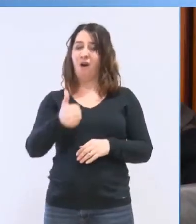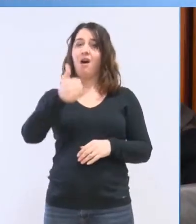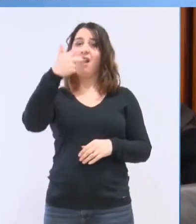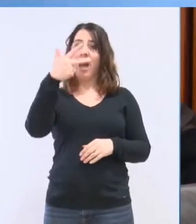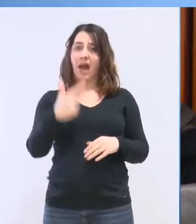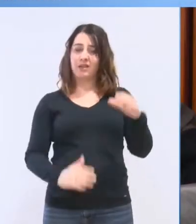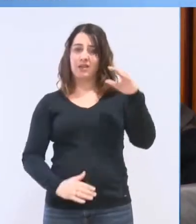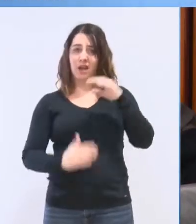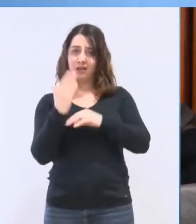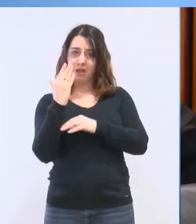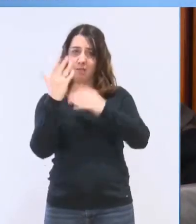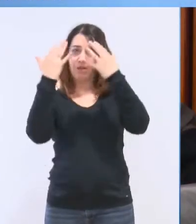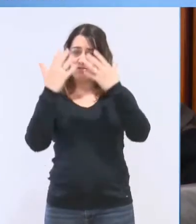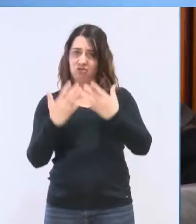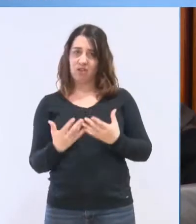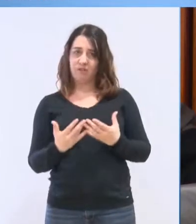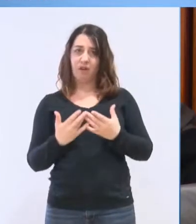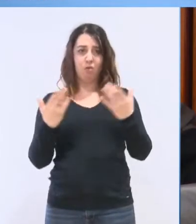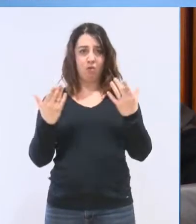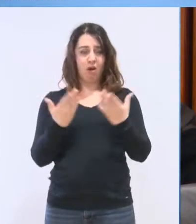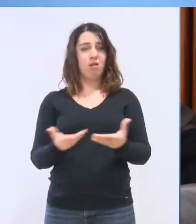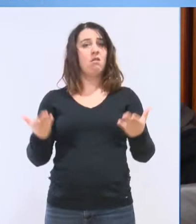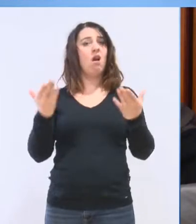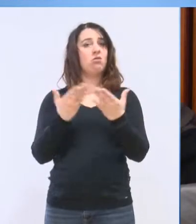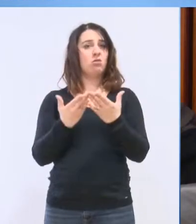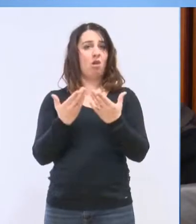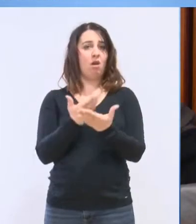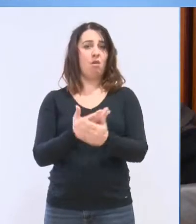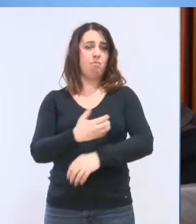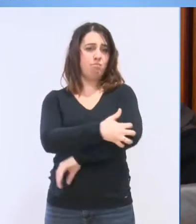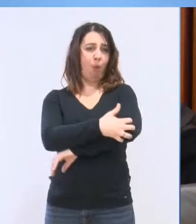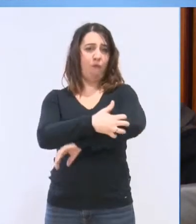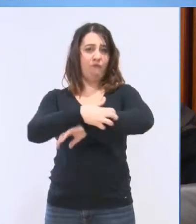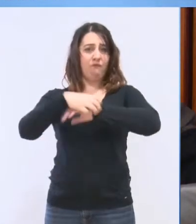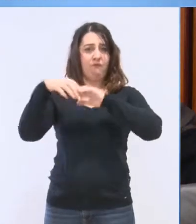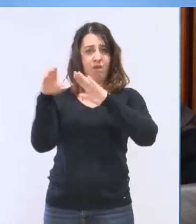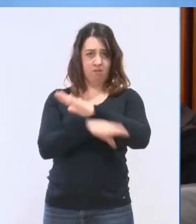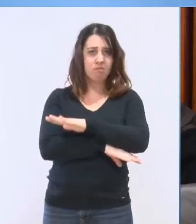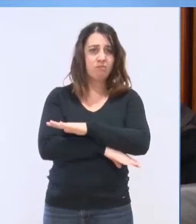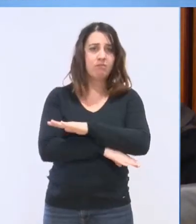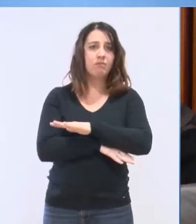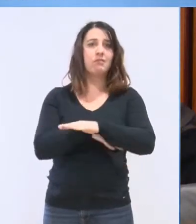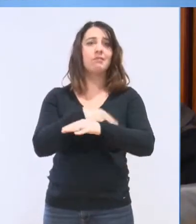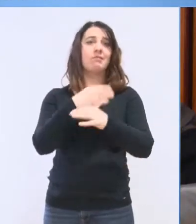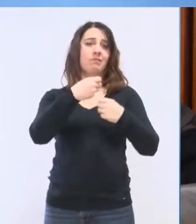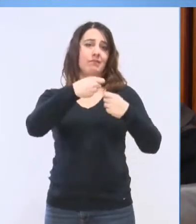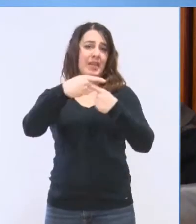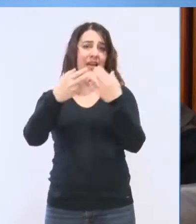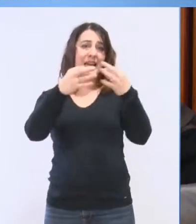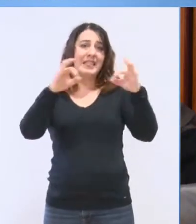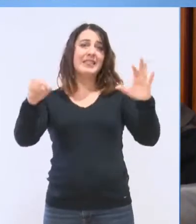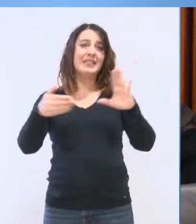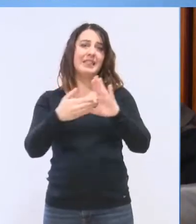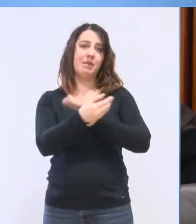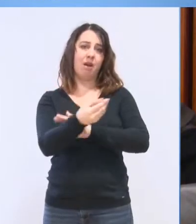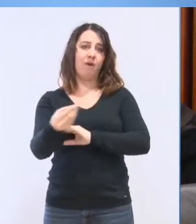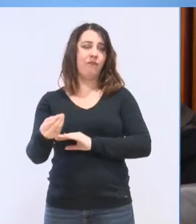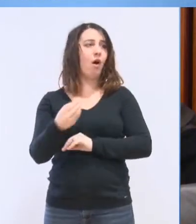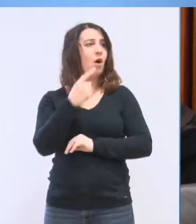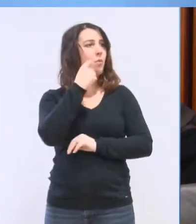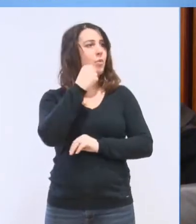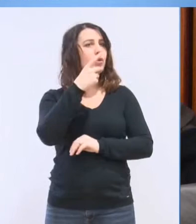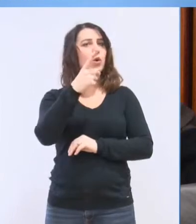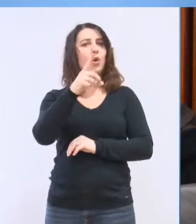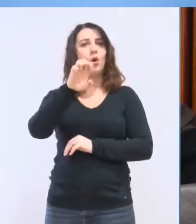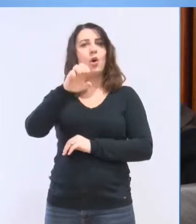sont sous le seuil de pauvreté. Ça fait 10 000 enfants. J'aimerais bien d'ailleurs, je m'adresse à M.